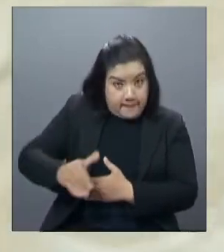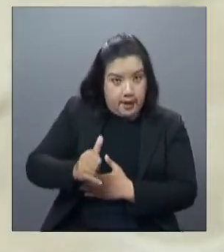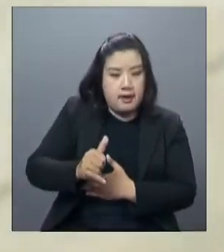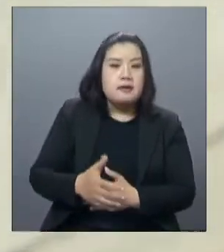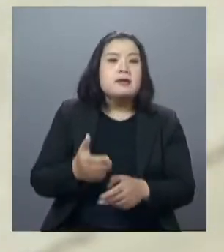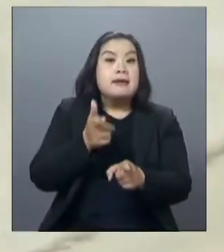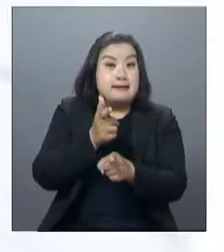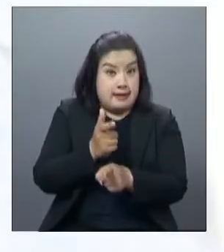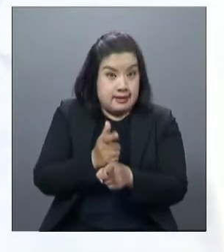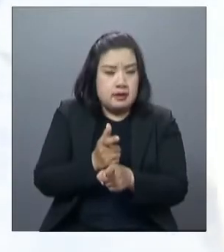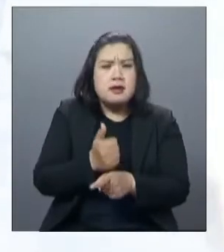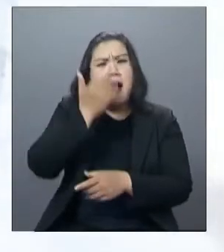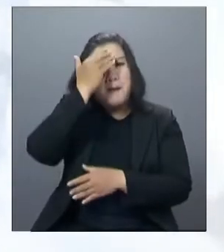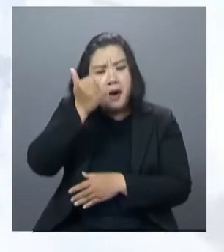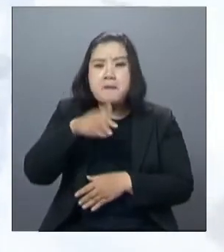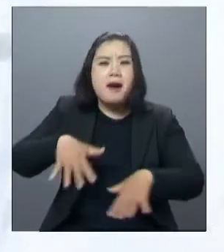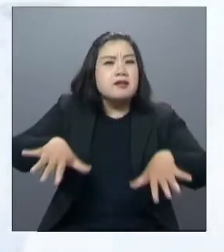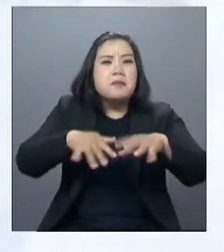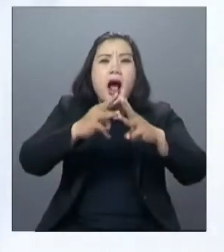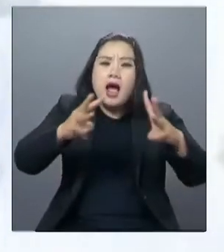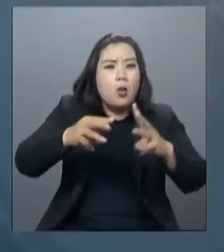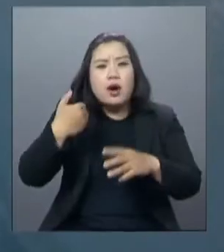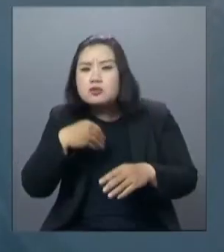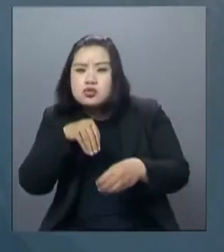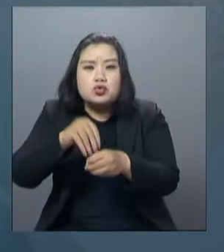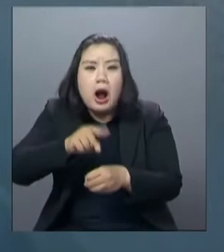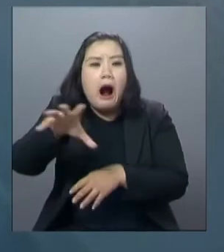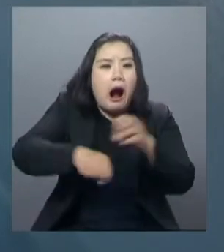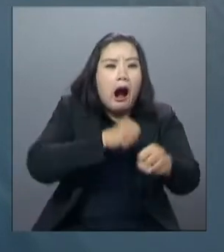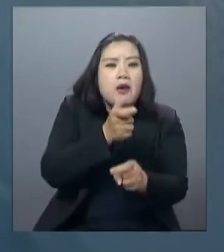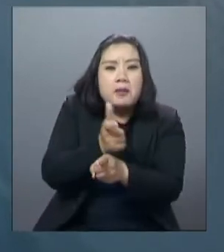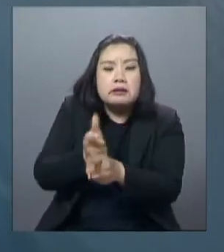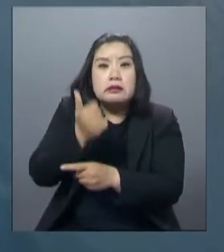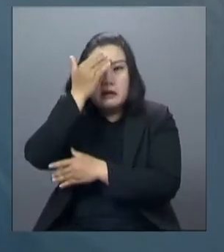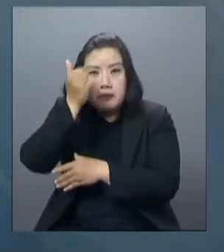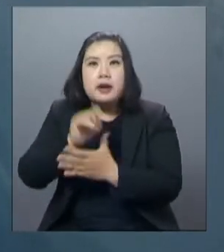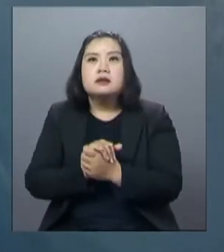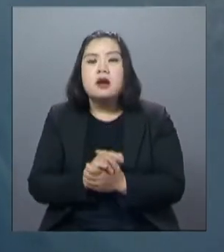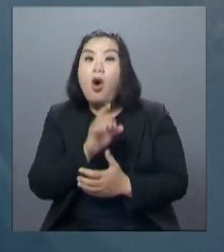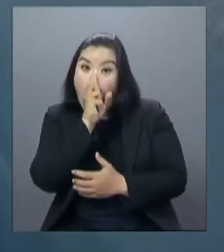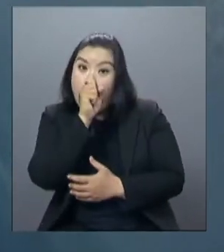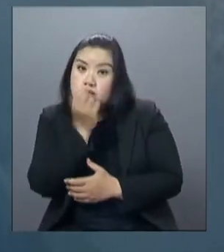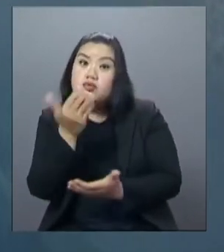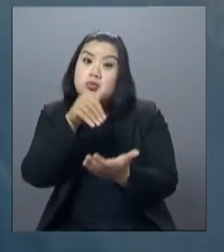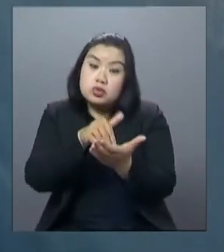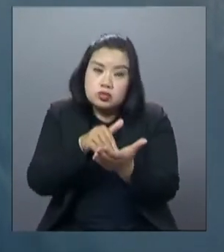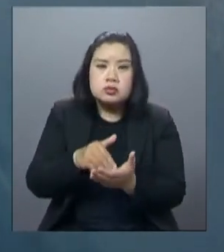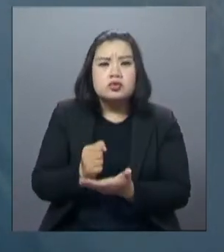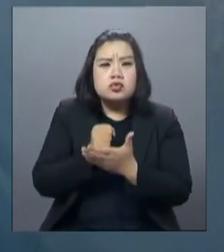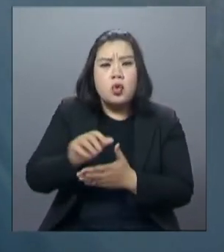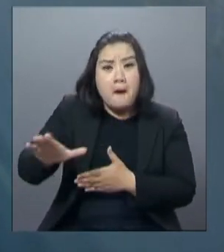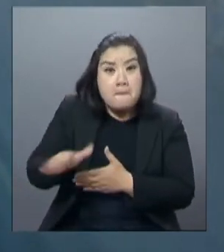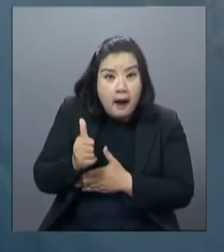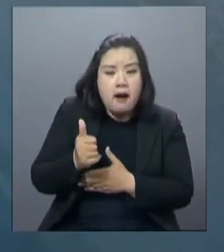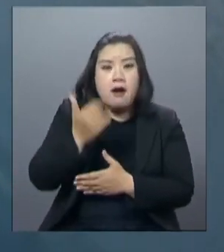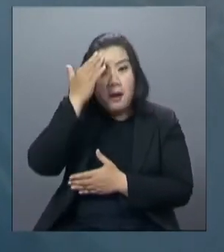ก็ถ้าเป็นไปได้ถ้าใครอยากจะเลี้ยงหมาก็คืออยากให้เข้าไปตามหน่วยงานที่ว่าเขาช่วยเหลือหมาจรเงี้ยให้เข้าไปขอมาเ